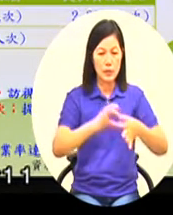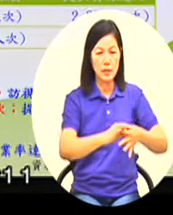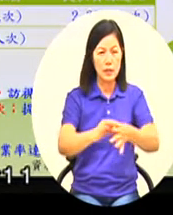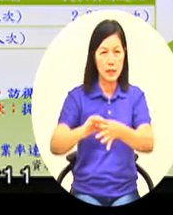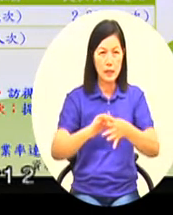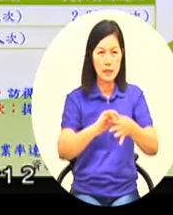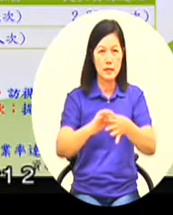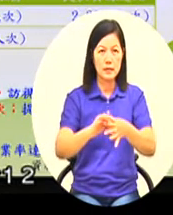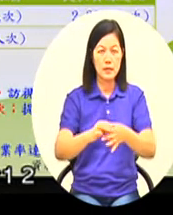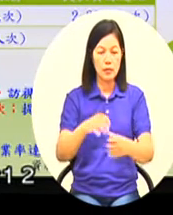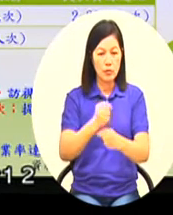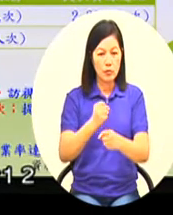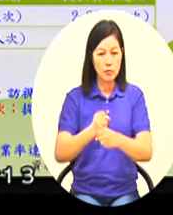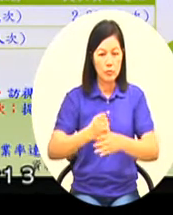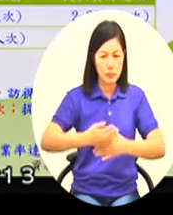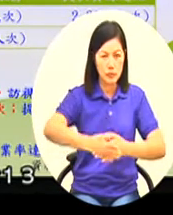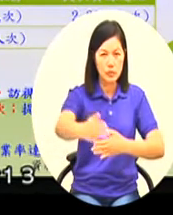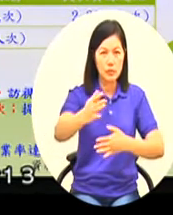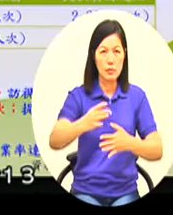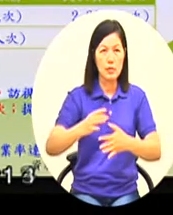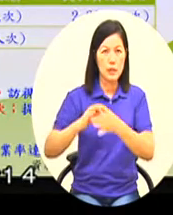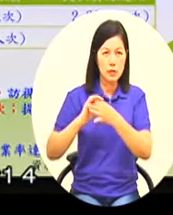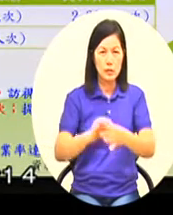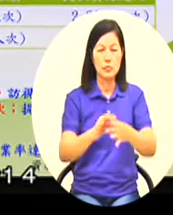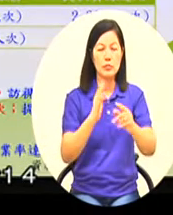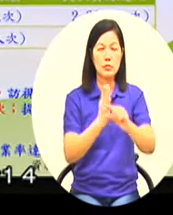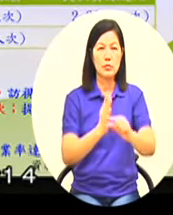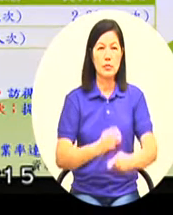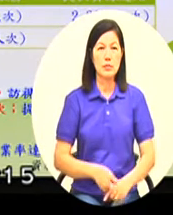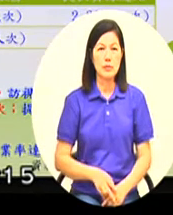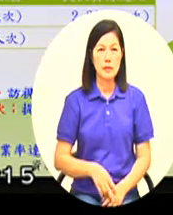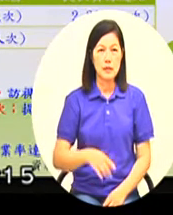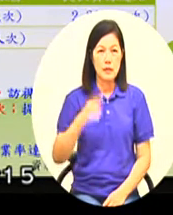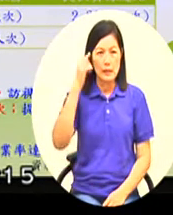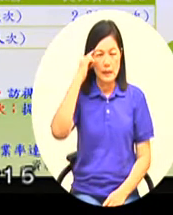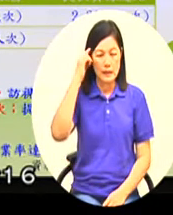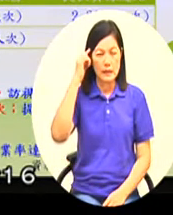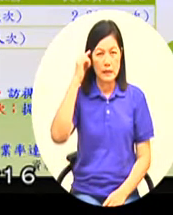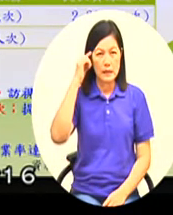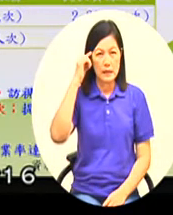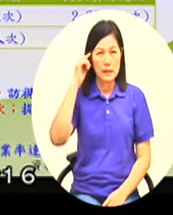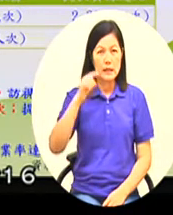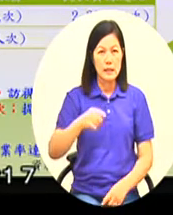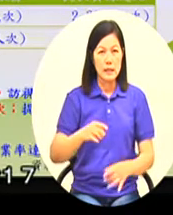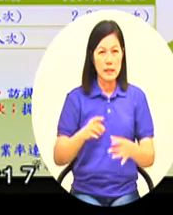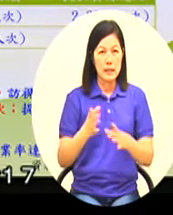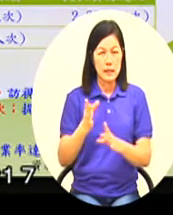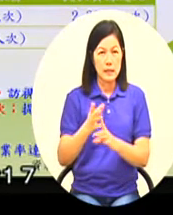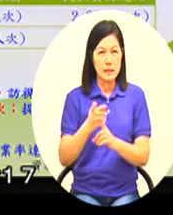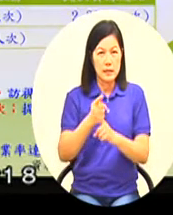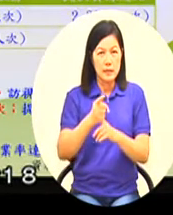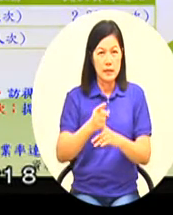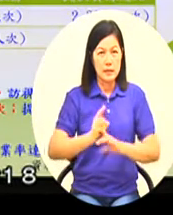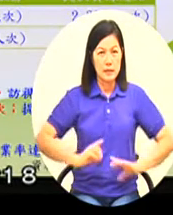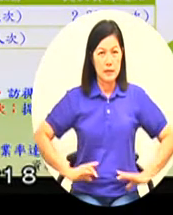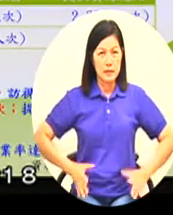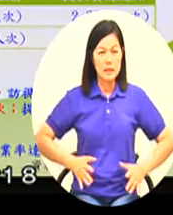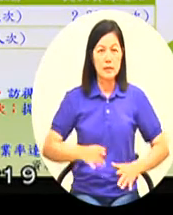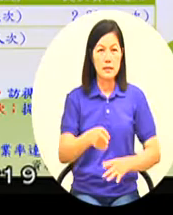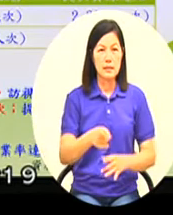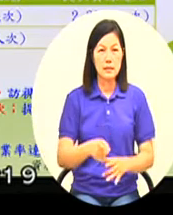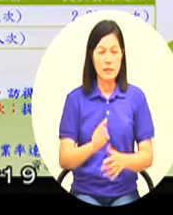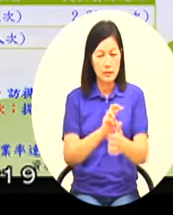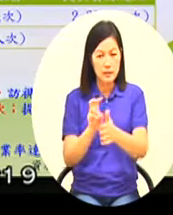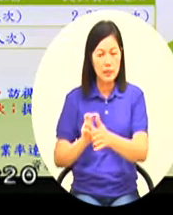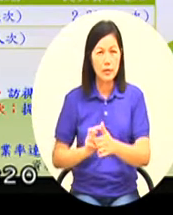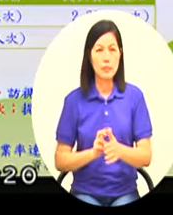工作在进行当中。那对精神科的一个精神个案的一个医疗照护关怀服务的部分，那是由我们的